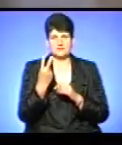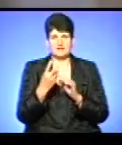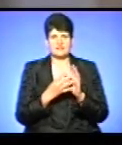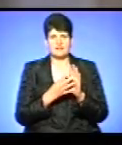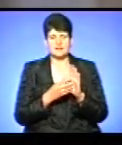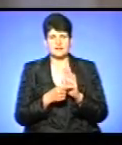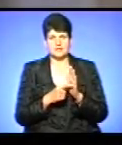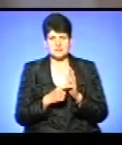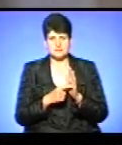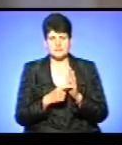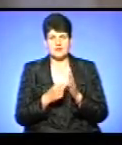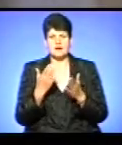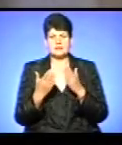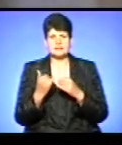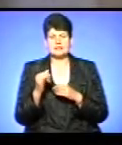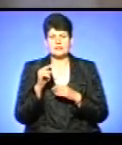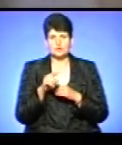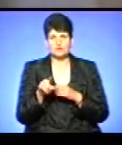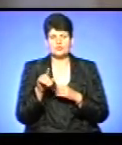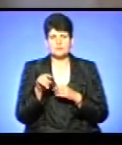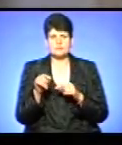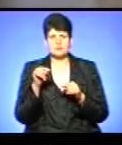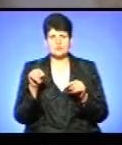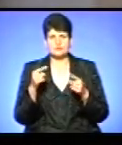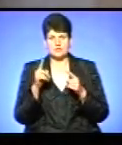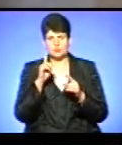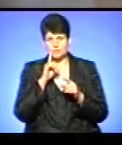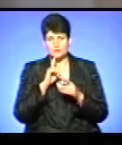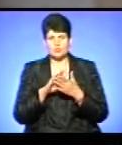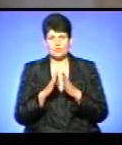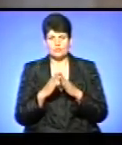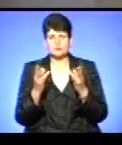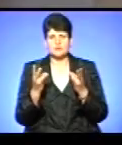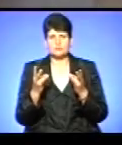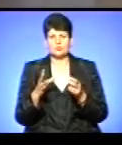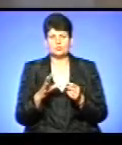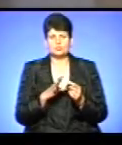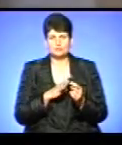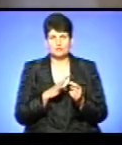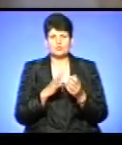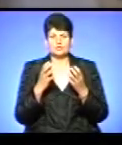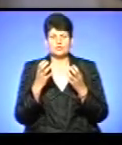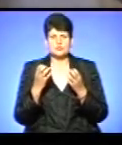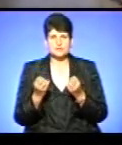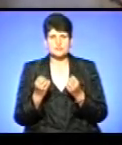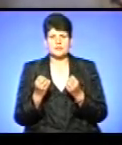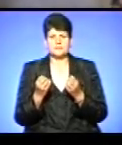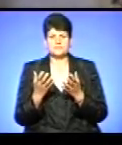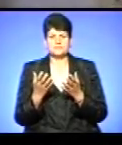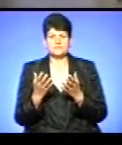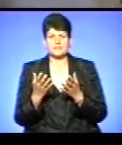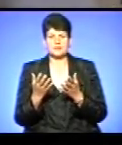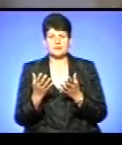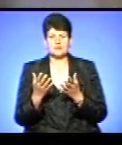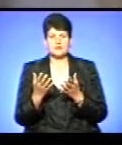2 дев'ятих класи. Але для того, щоб їм там створити комфортні умови, то потрібно ще було здійснити ремонт системи опалення. Так,